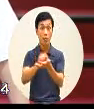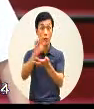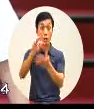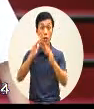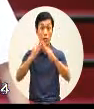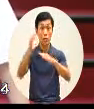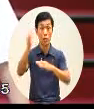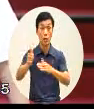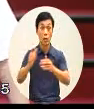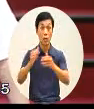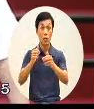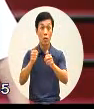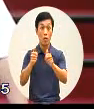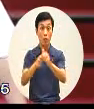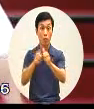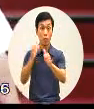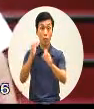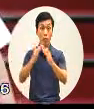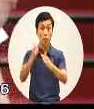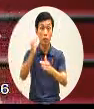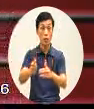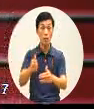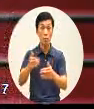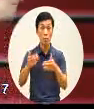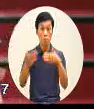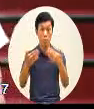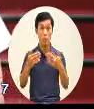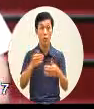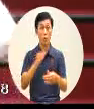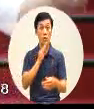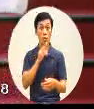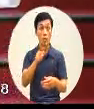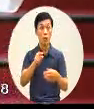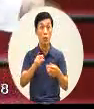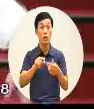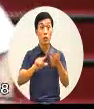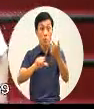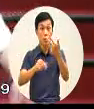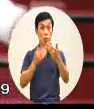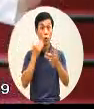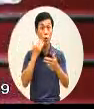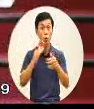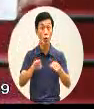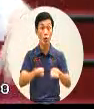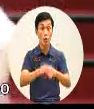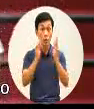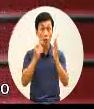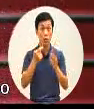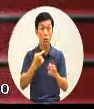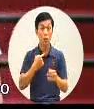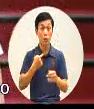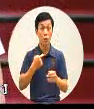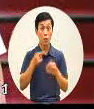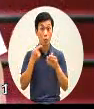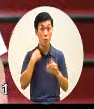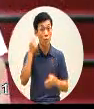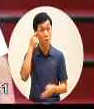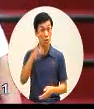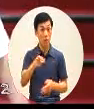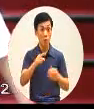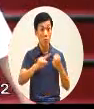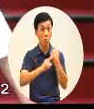市长很清楚。这个你用了7月7日实施的，我报警了哈，抵触法律，